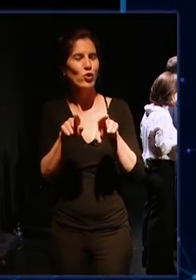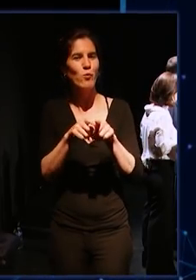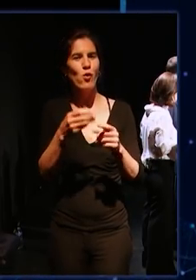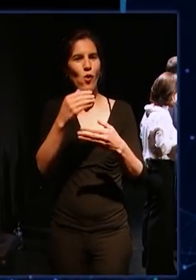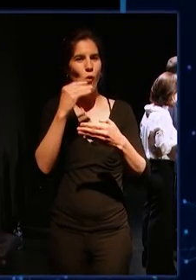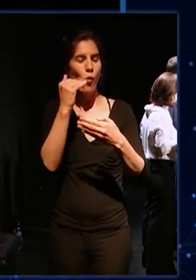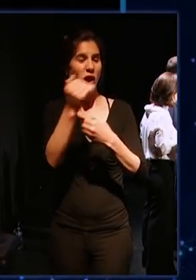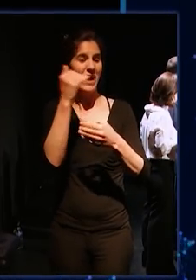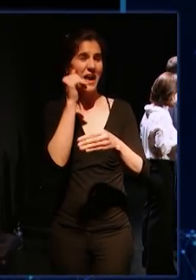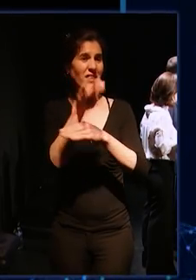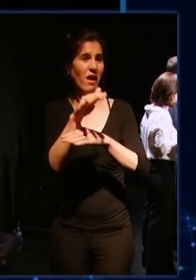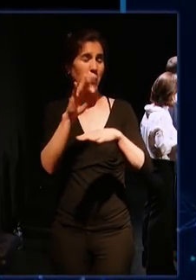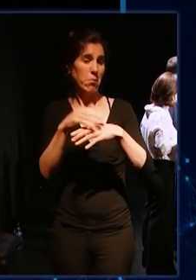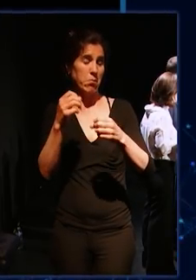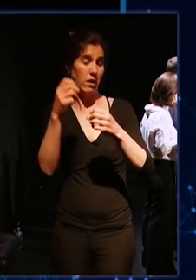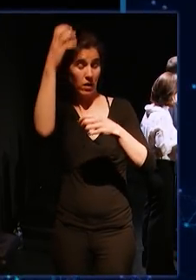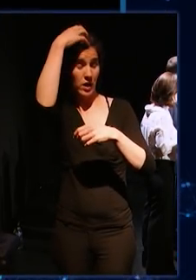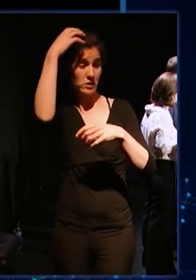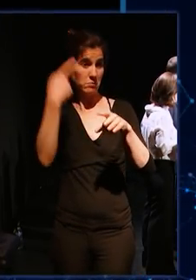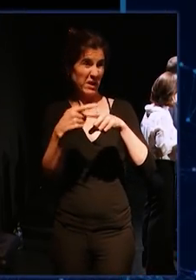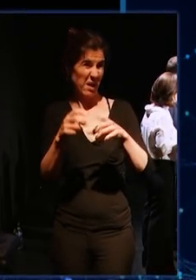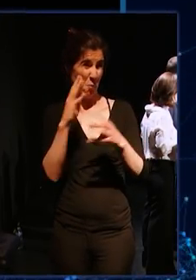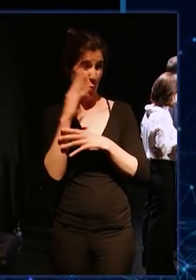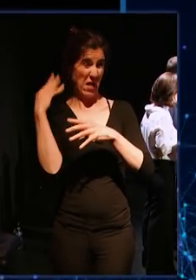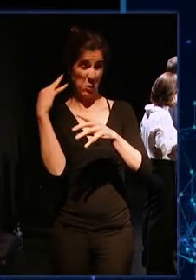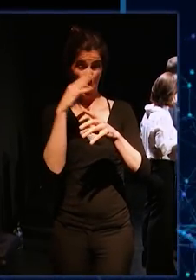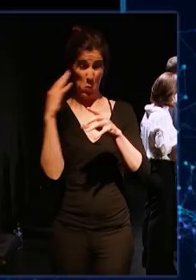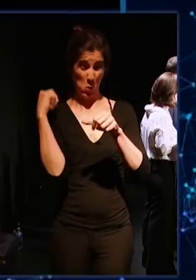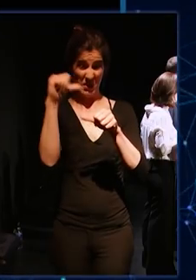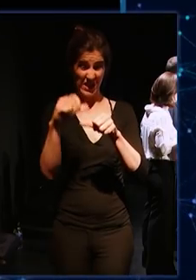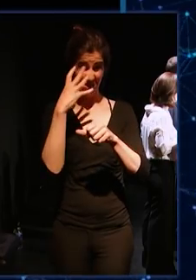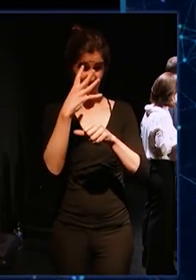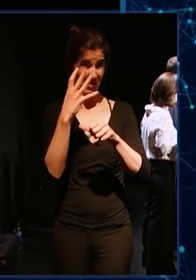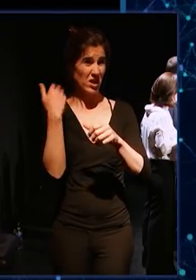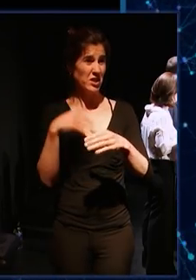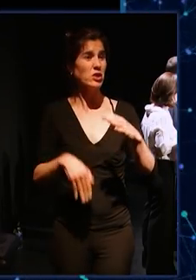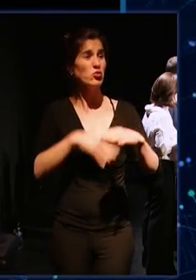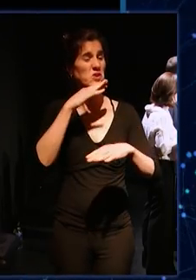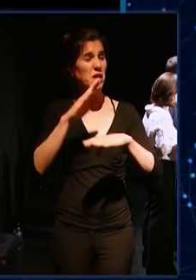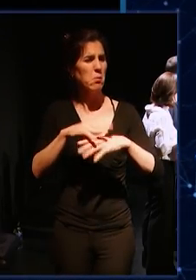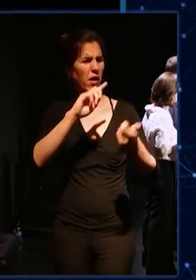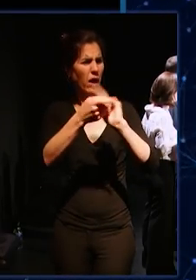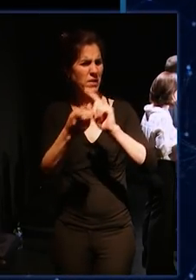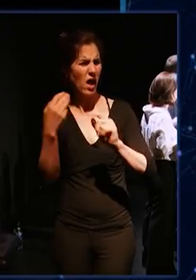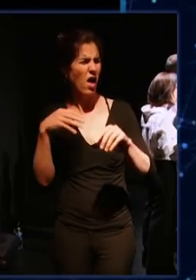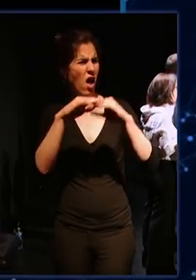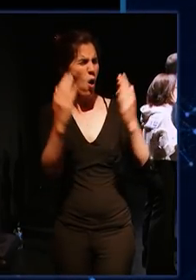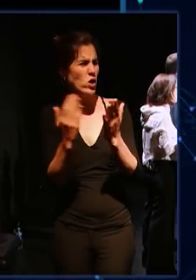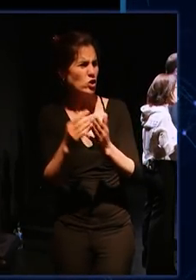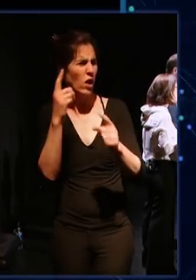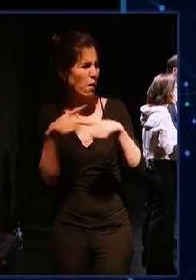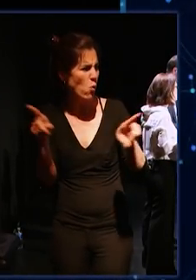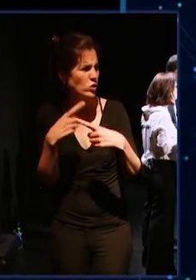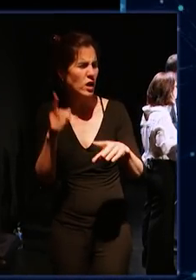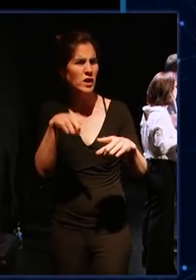una canviar la gespa al camp de futbol, parlem d'un tercer pavelló, s'ha parlat d'una escola de música, ostres, dic, en